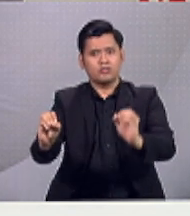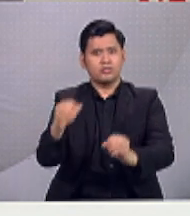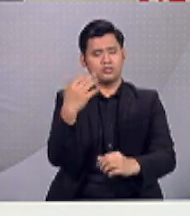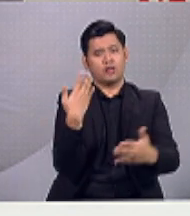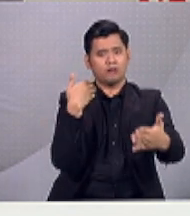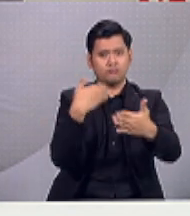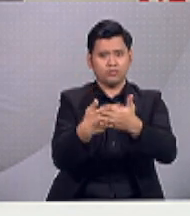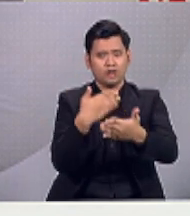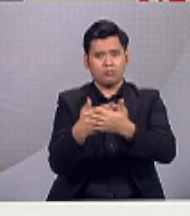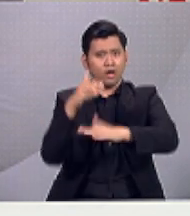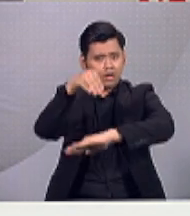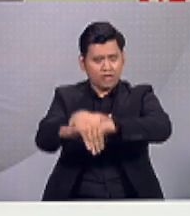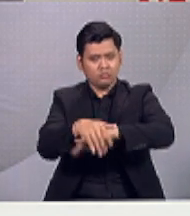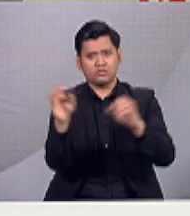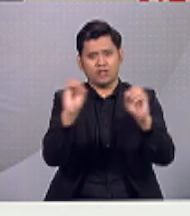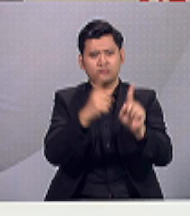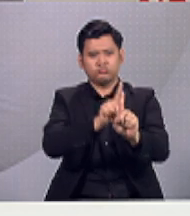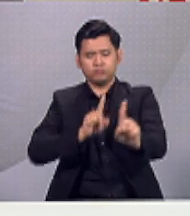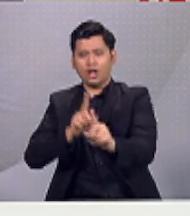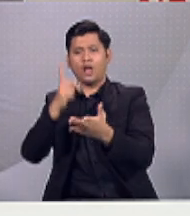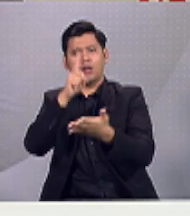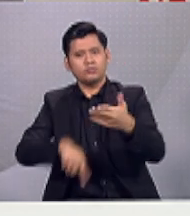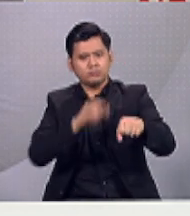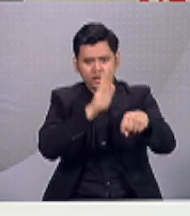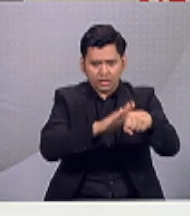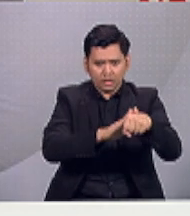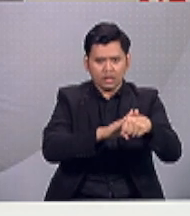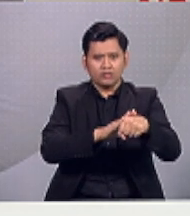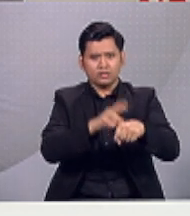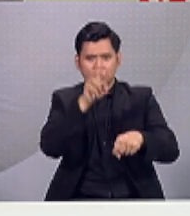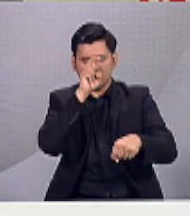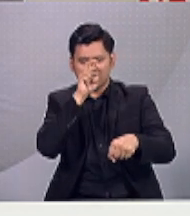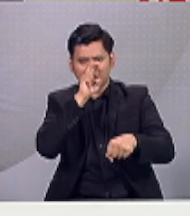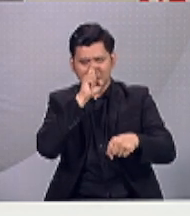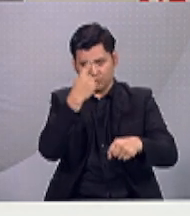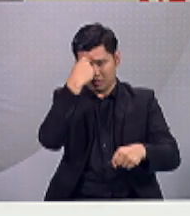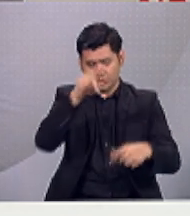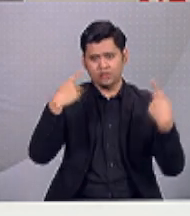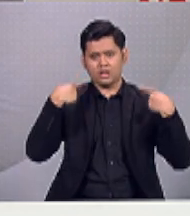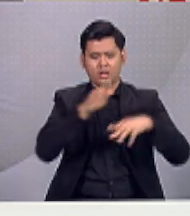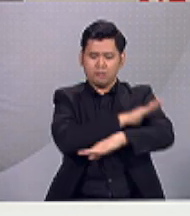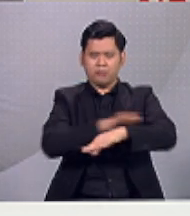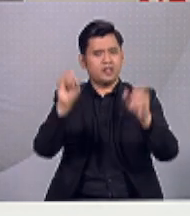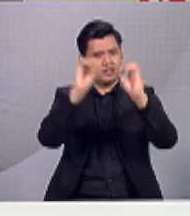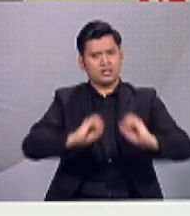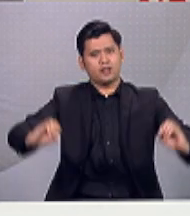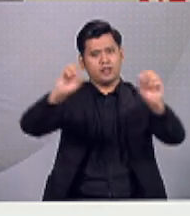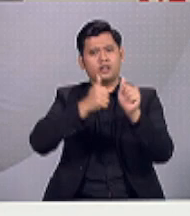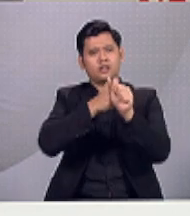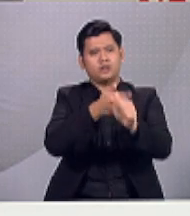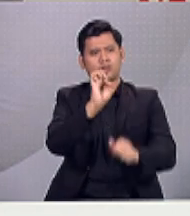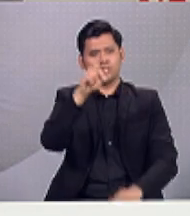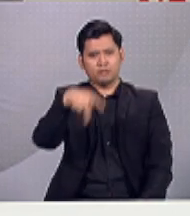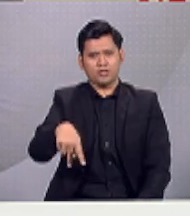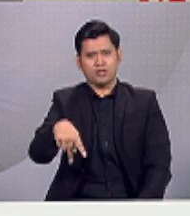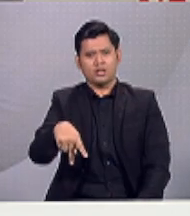sosial apa semua. Jadi mungkin apa peringatan ataupun amaran Datuk Seri kepada pengusaha dan juga mereka yang ke kedai mamak tapi tidak mematuhi SOP? Terima kasih Datuk Seri.